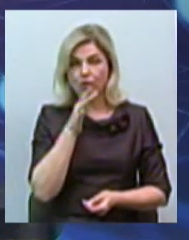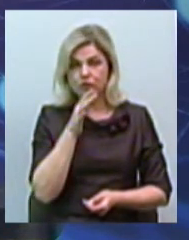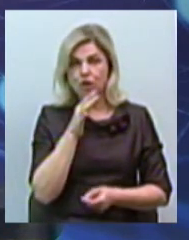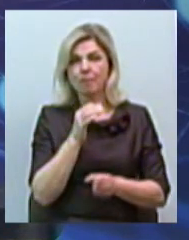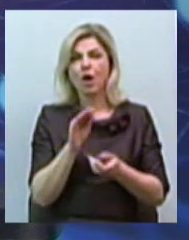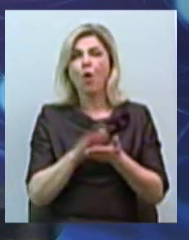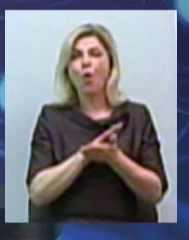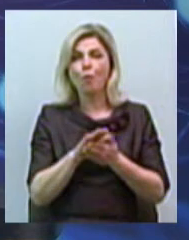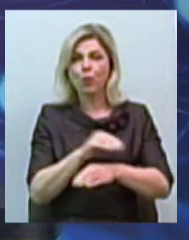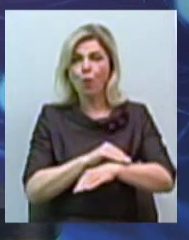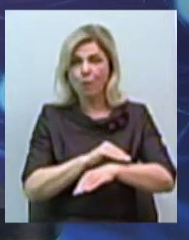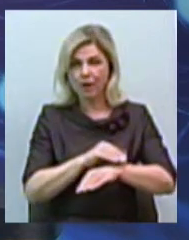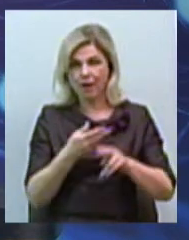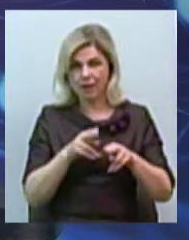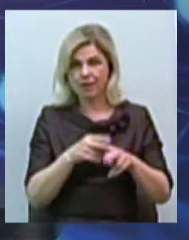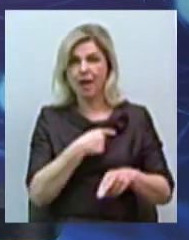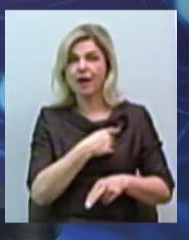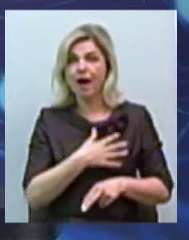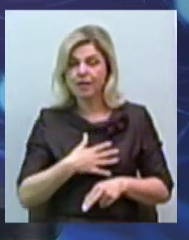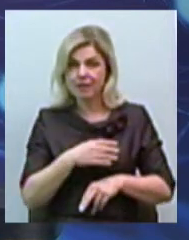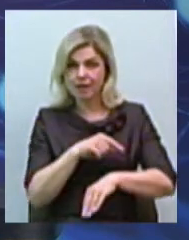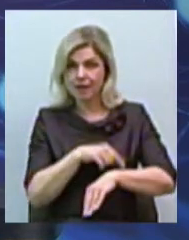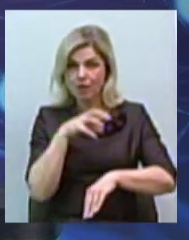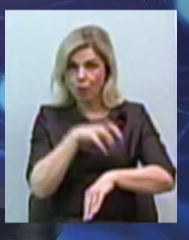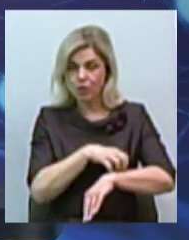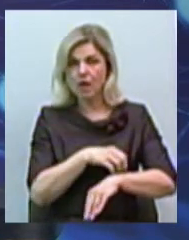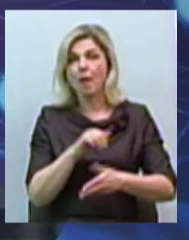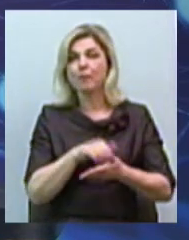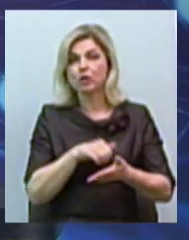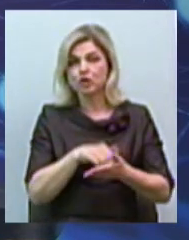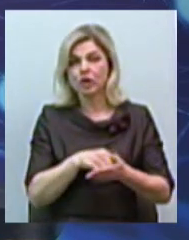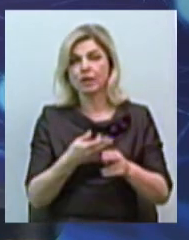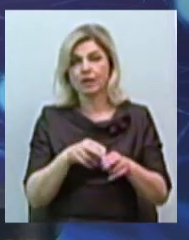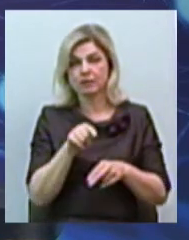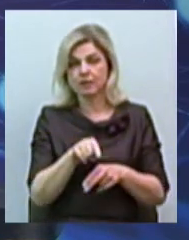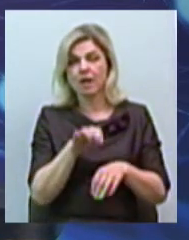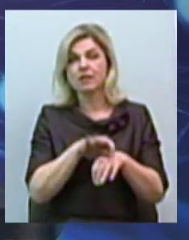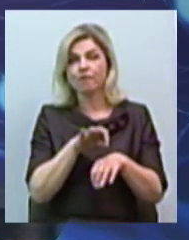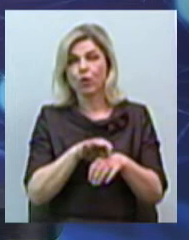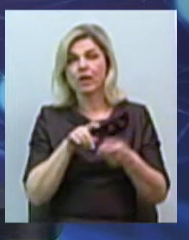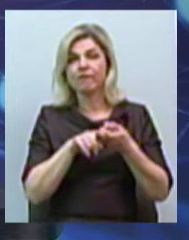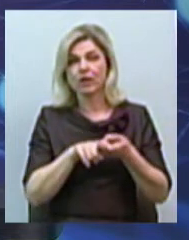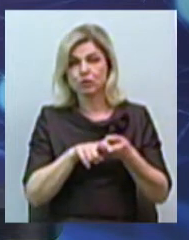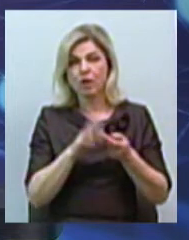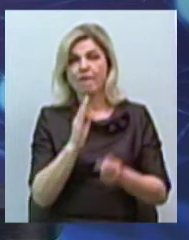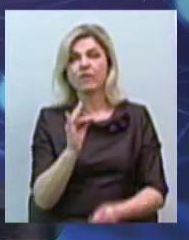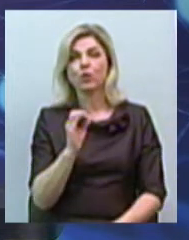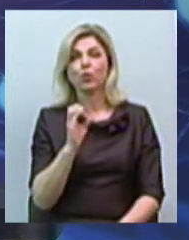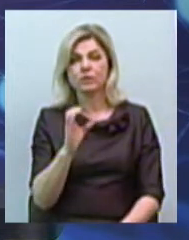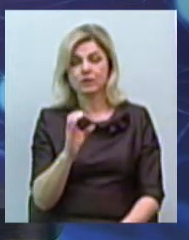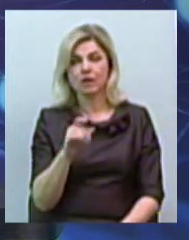обробки цієї рани безпосередньо сама причина цього захворювання інфекційного вірус,